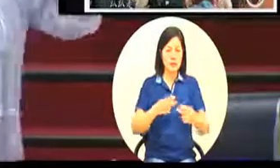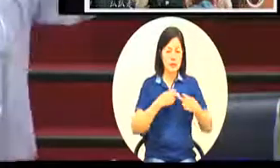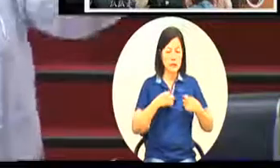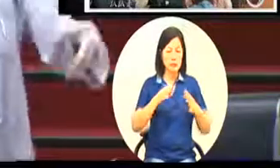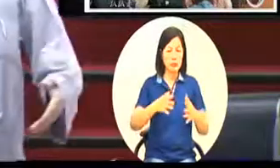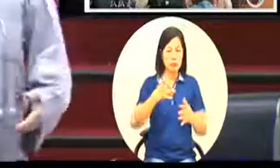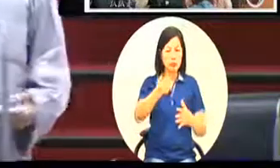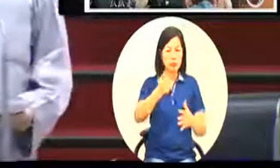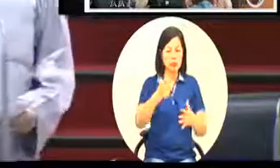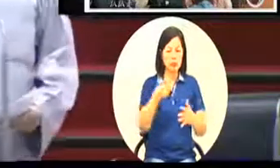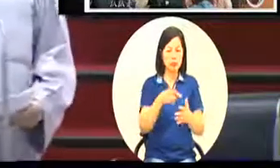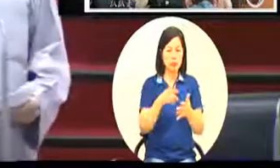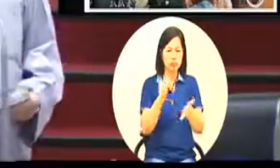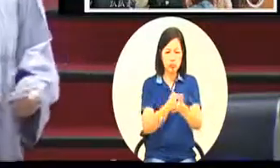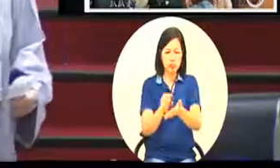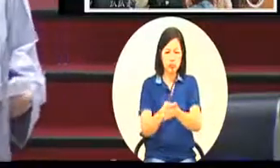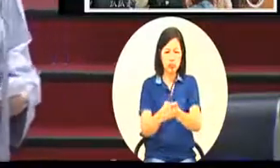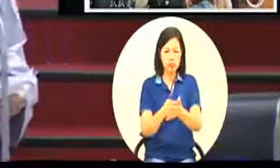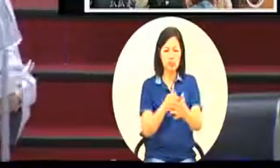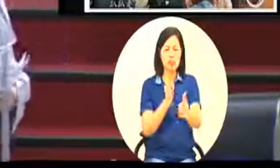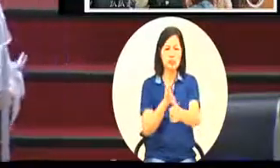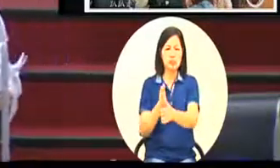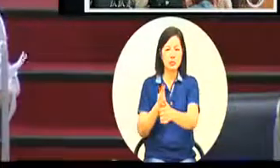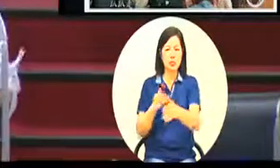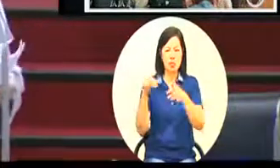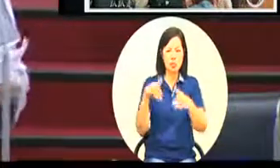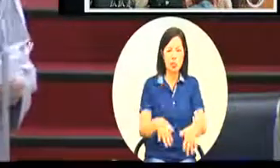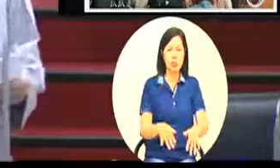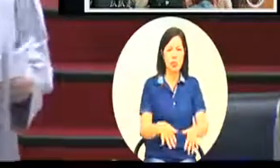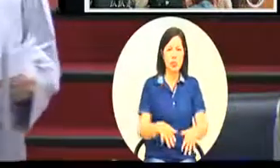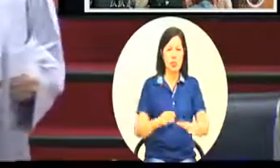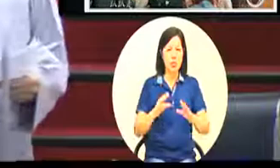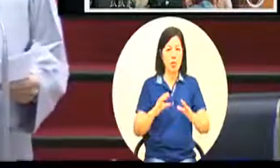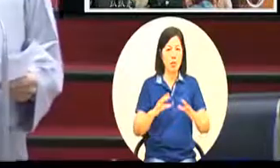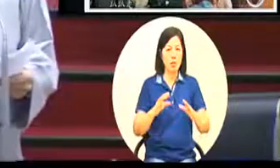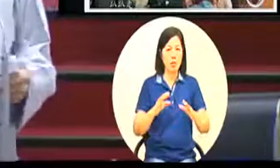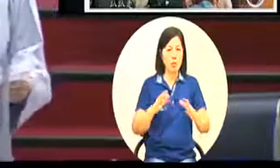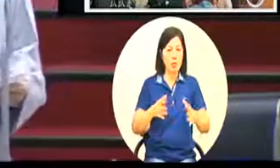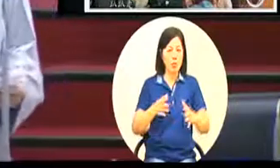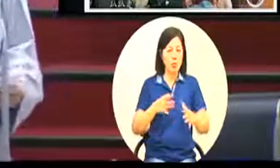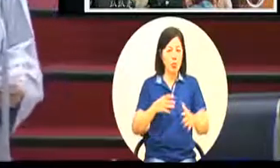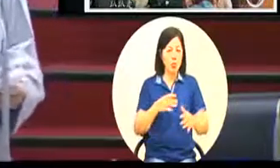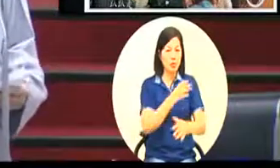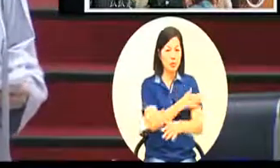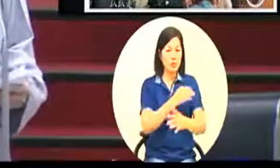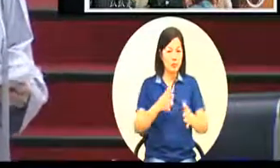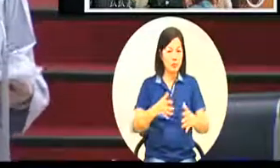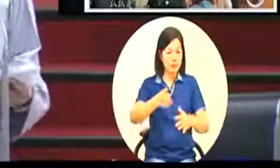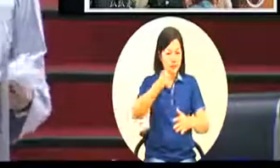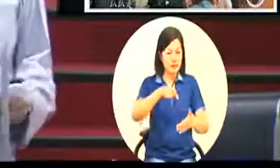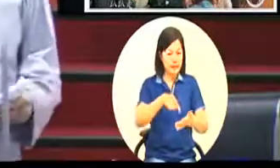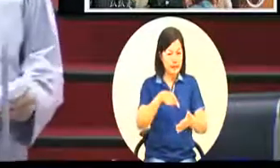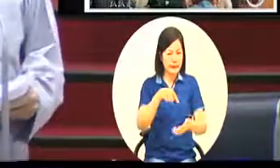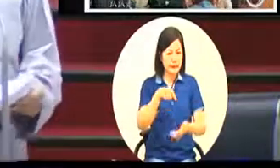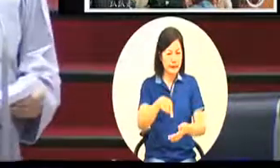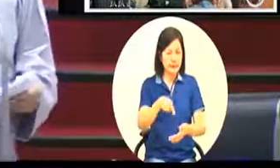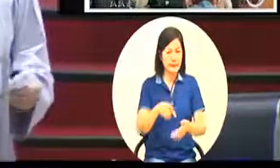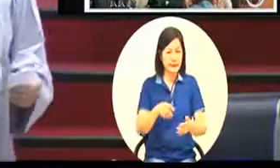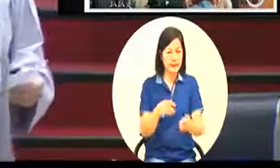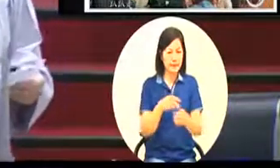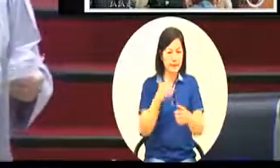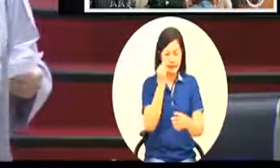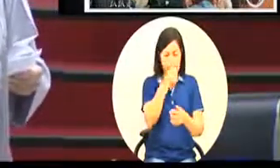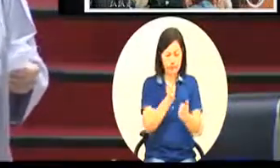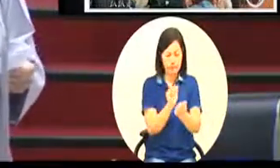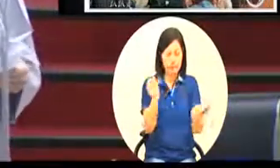倒啊变作讲即块无透嘛，啊变作讲即块若透掉，我相信吼。啊，伊个民调袂落到安尼